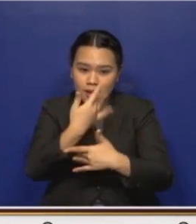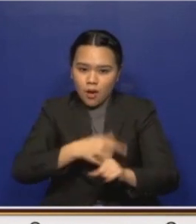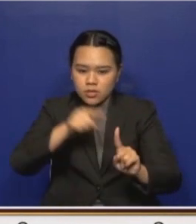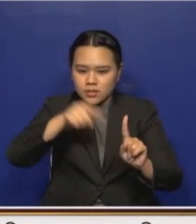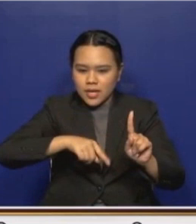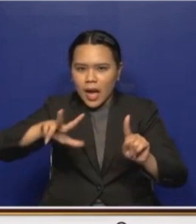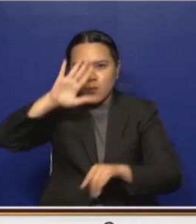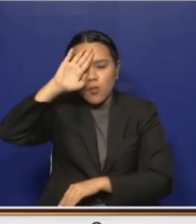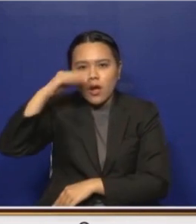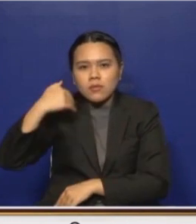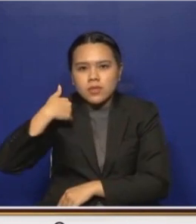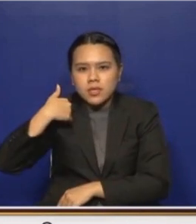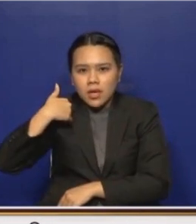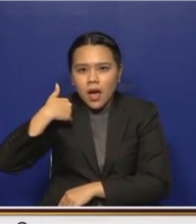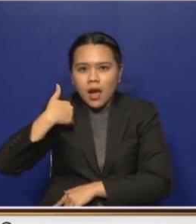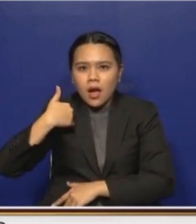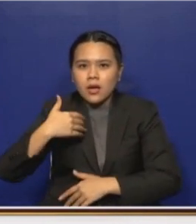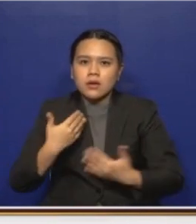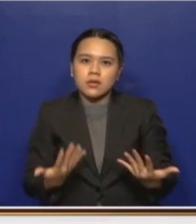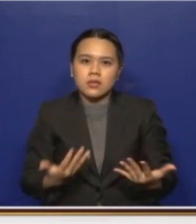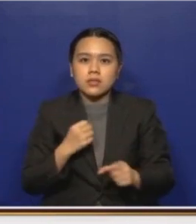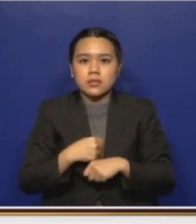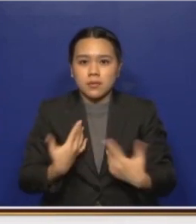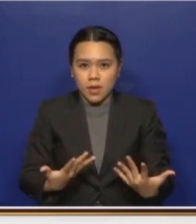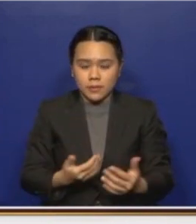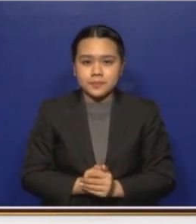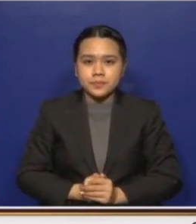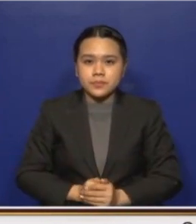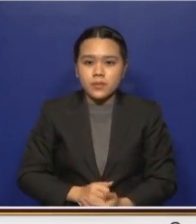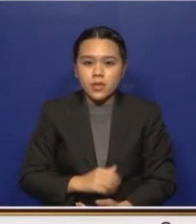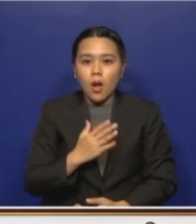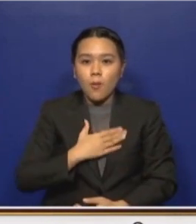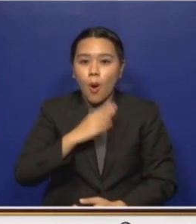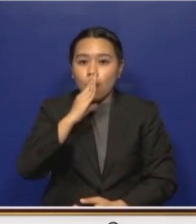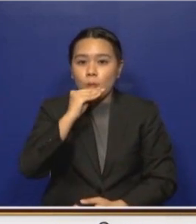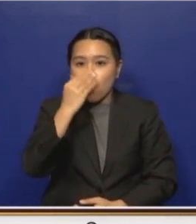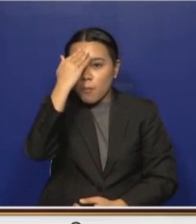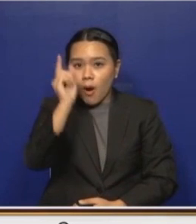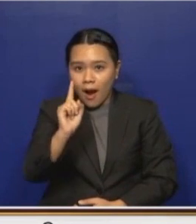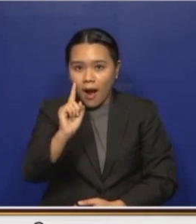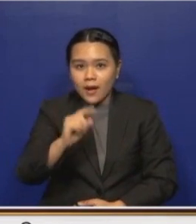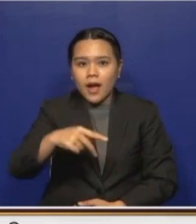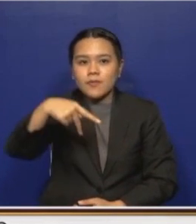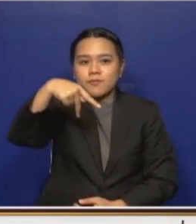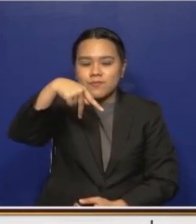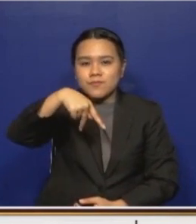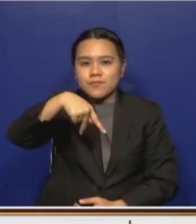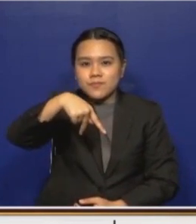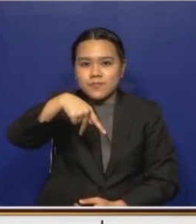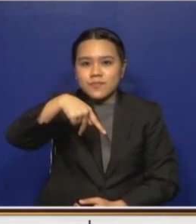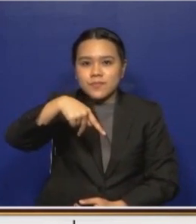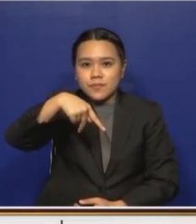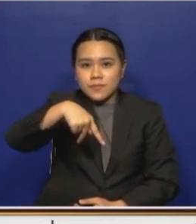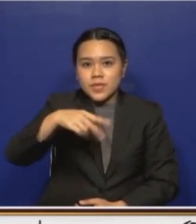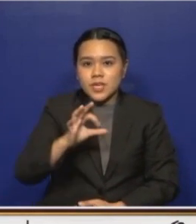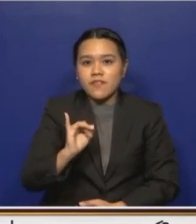ทธิ์ข้างเคียงฮะข่าวล่าสุดมลรัฐนิวยอร์กที่เมืองนิวยอร์กฮะฉีดปุ๊บต้องนั่งอยู่เก้า